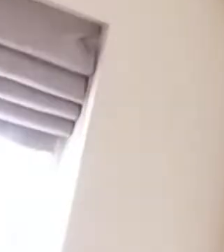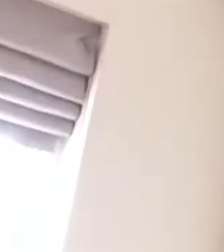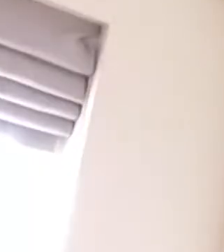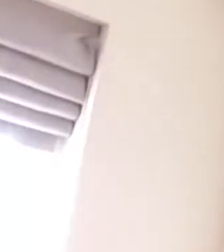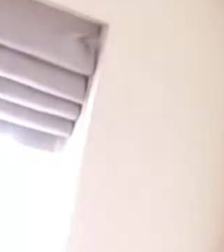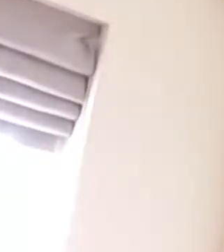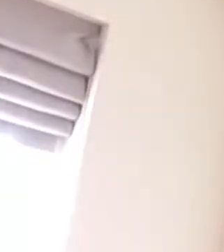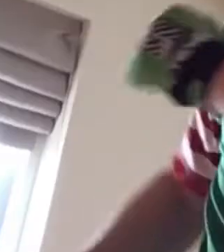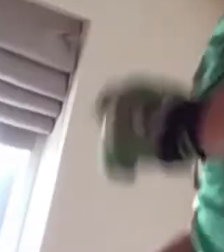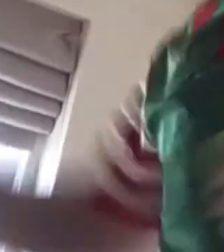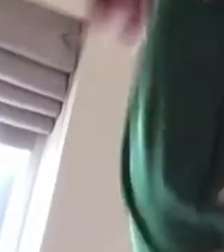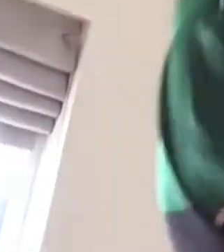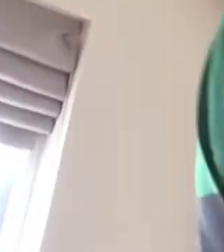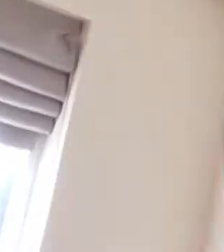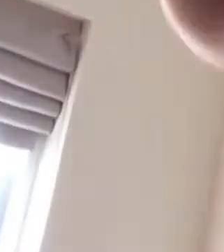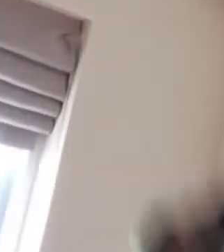I am 23.